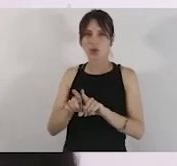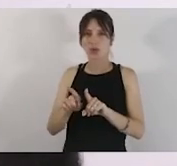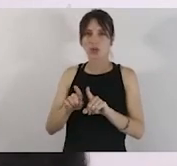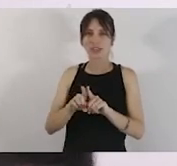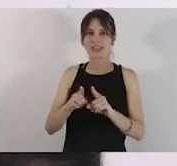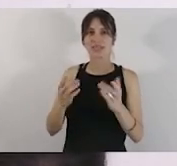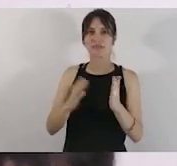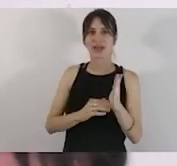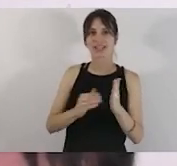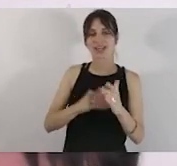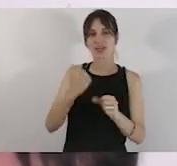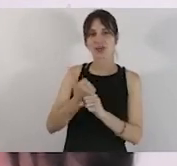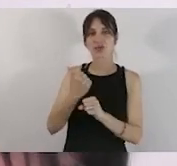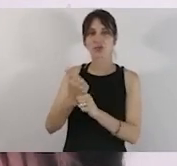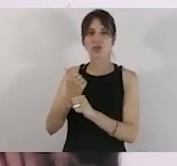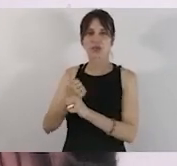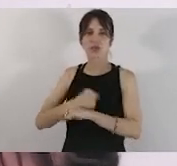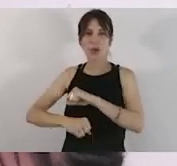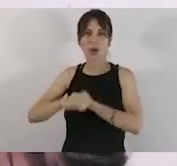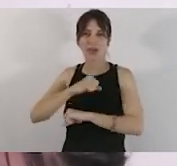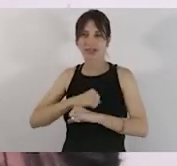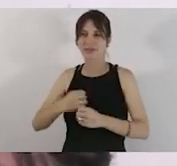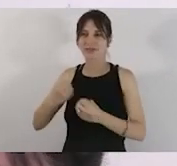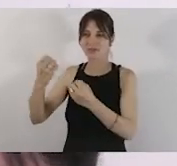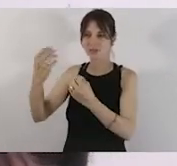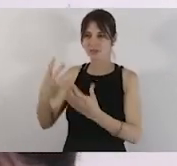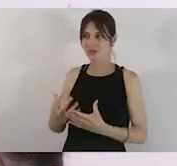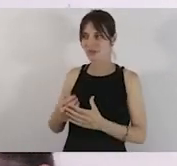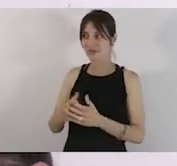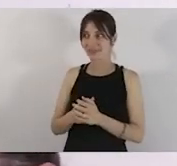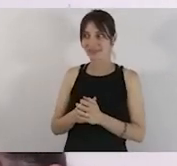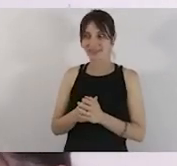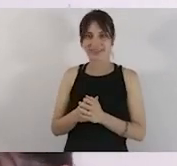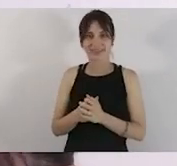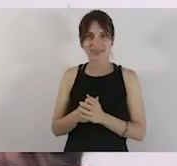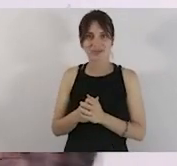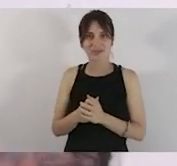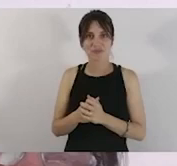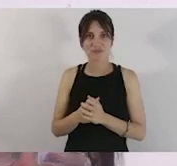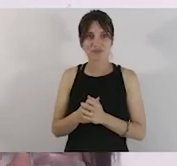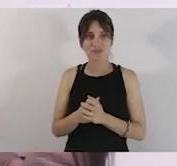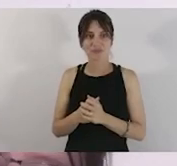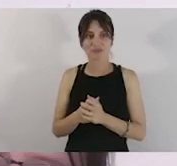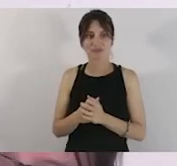année en mars, qui fait partie du Golden Tour de la Fédération française de natation. Donc,